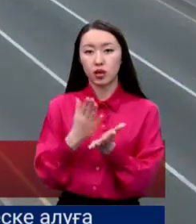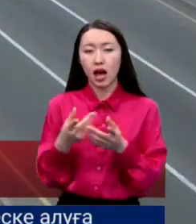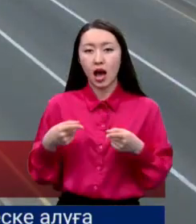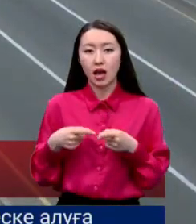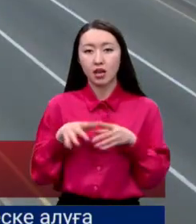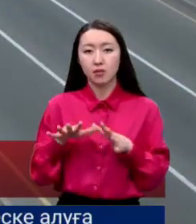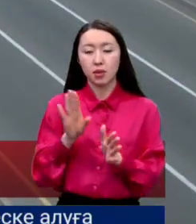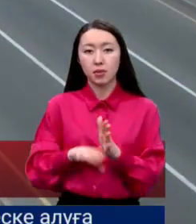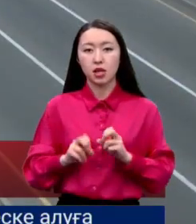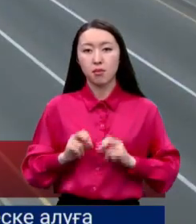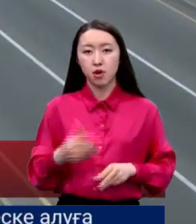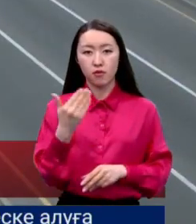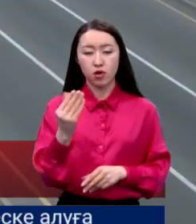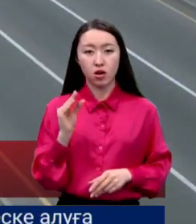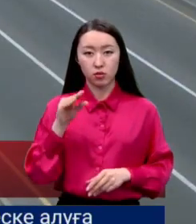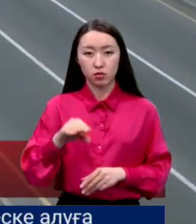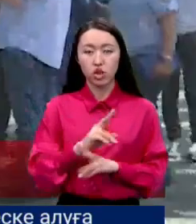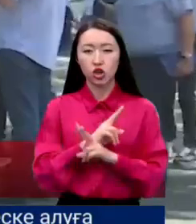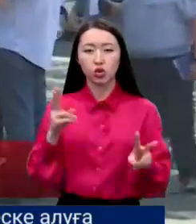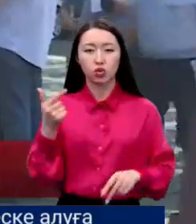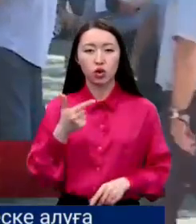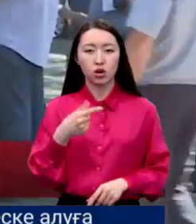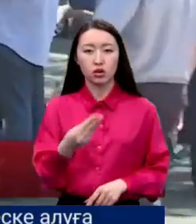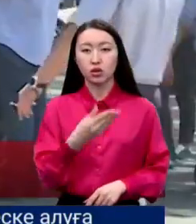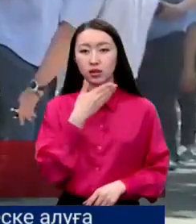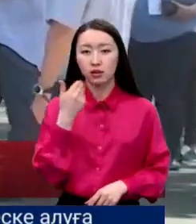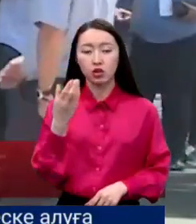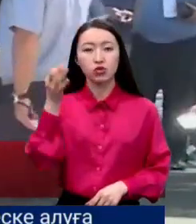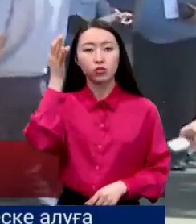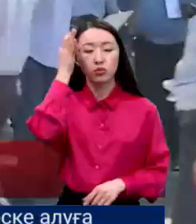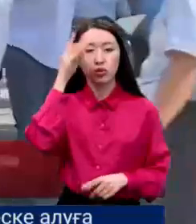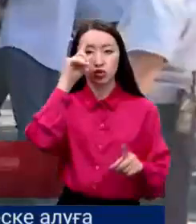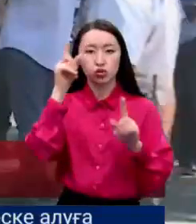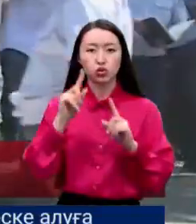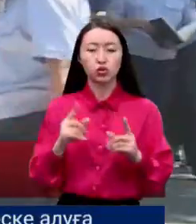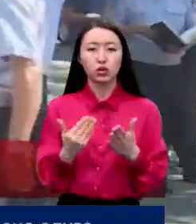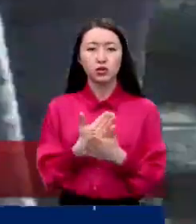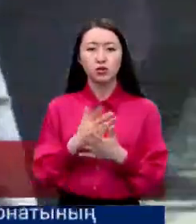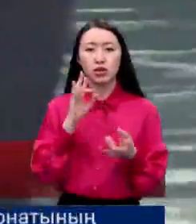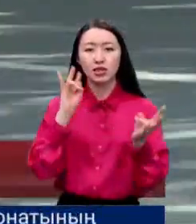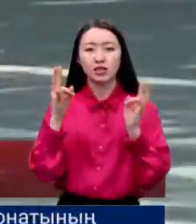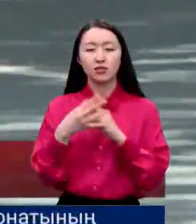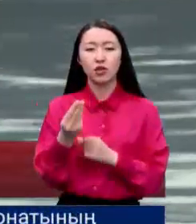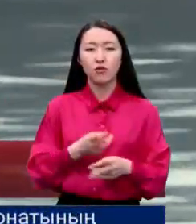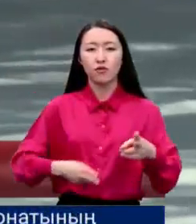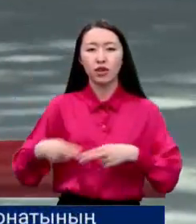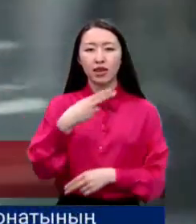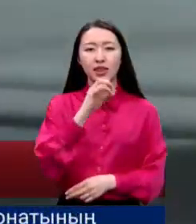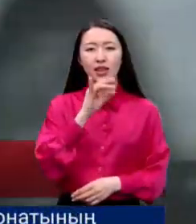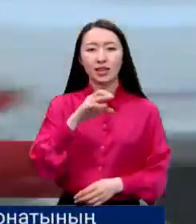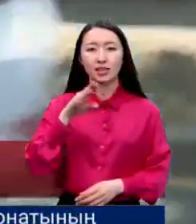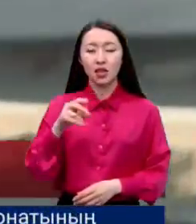места. Безопасность вашему автомобилю никто не гарантирует. Стоит вспомнить шокирующий случай с известным фигуристом Денисом Теном.